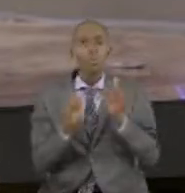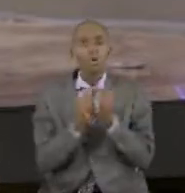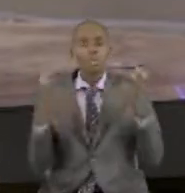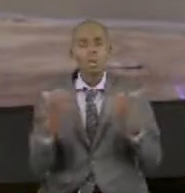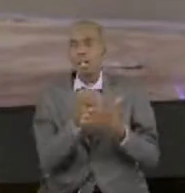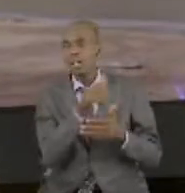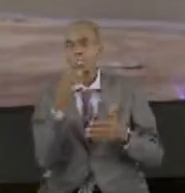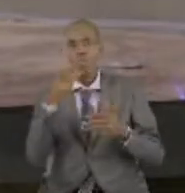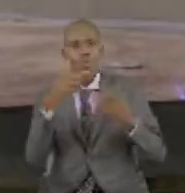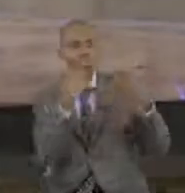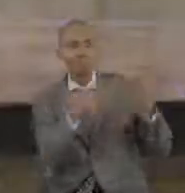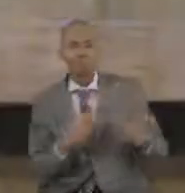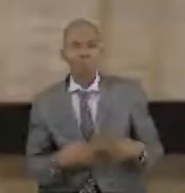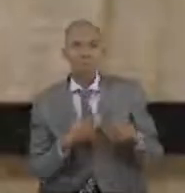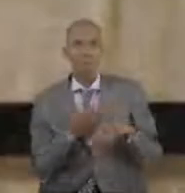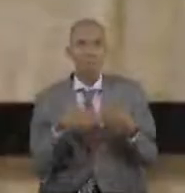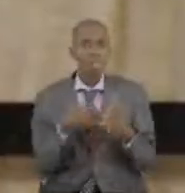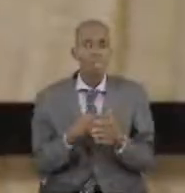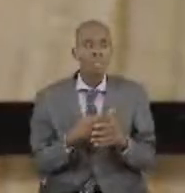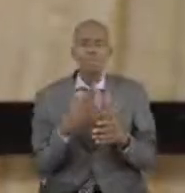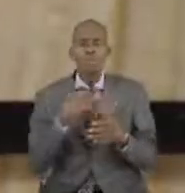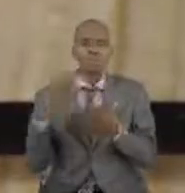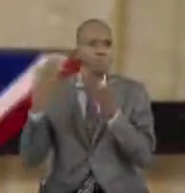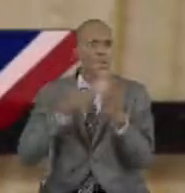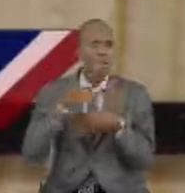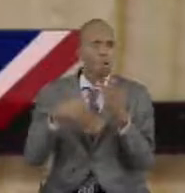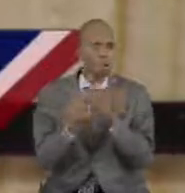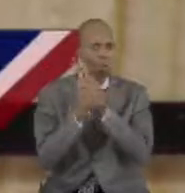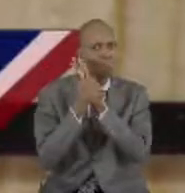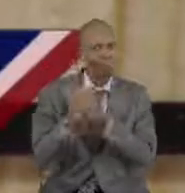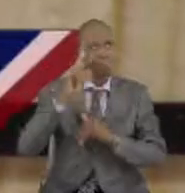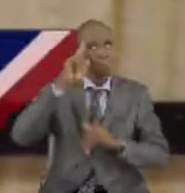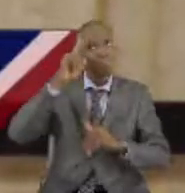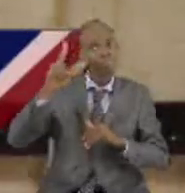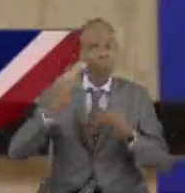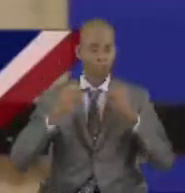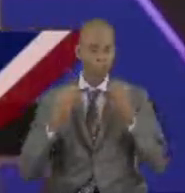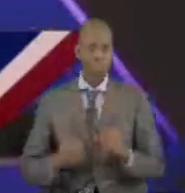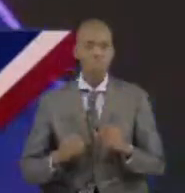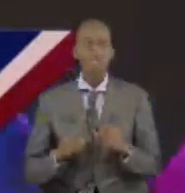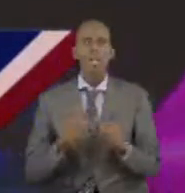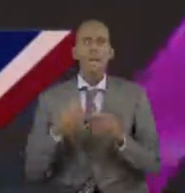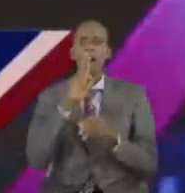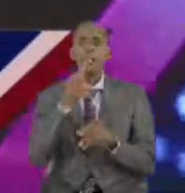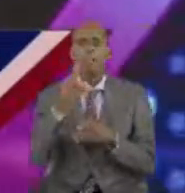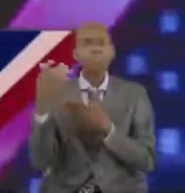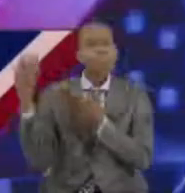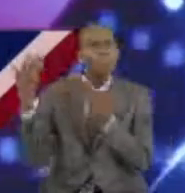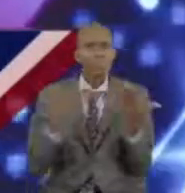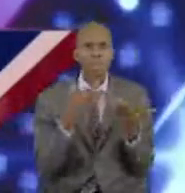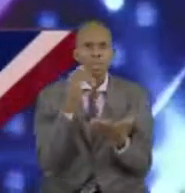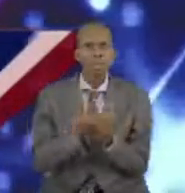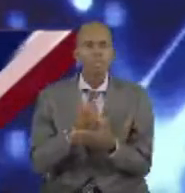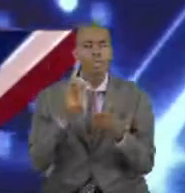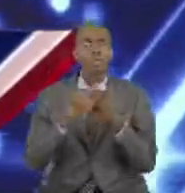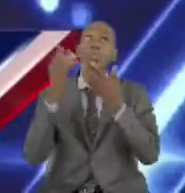rival est-ce que vous apporter toutes vos compétences et votre force tout ce que vous avez votre talent est ce que vous apportez cela pourrait